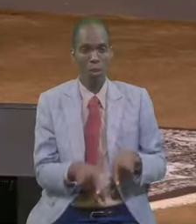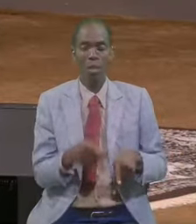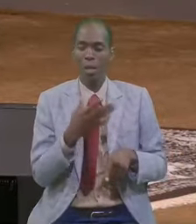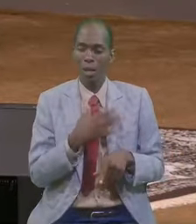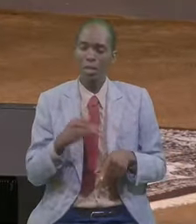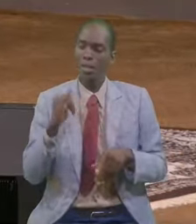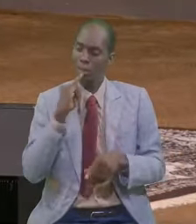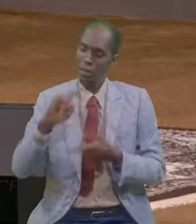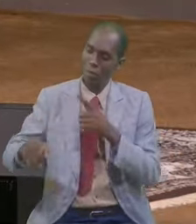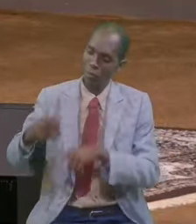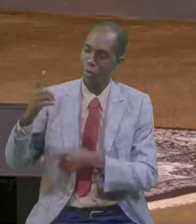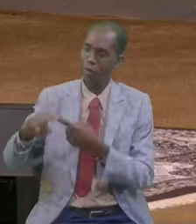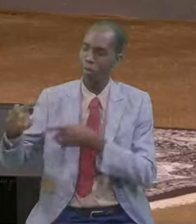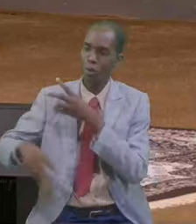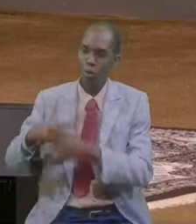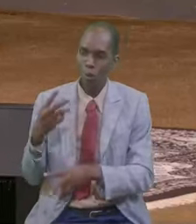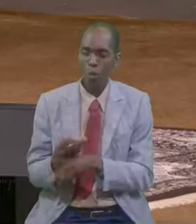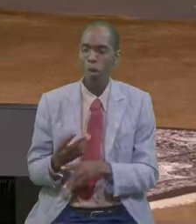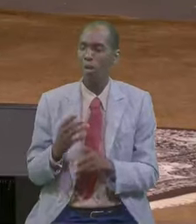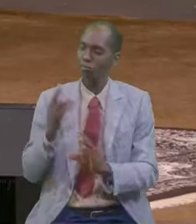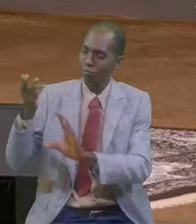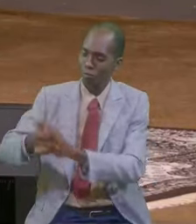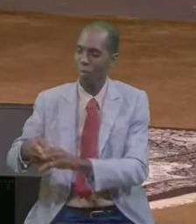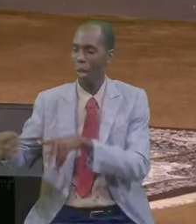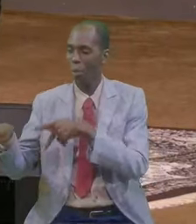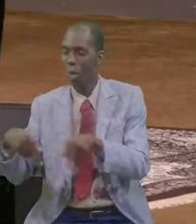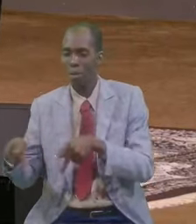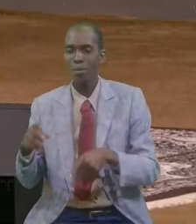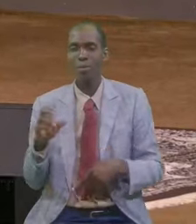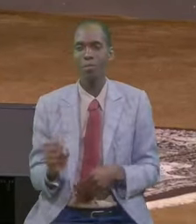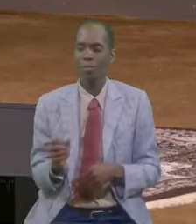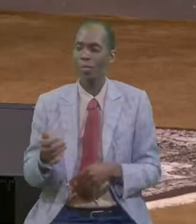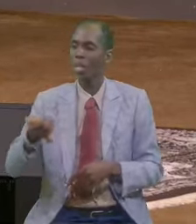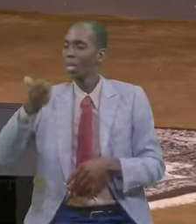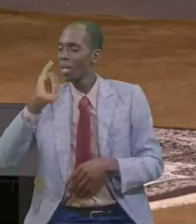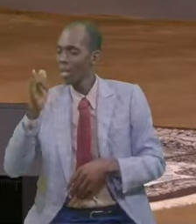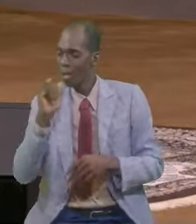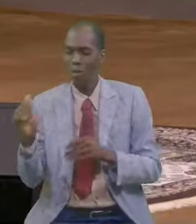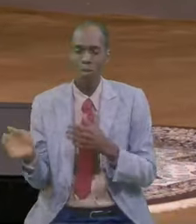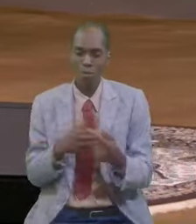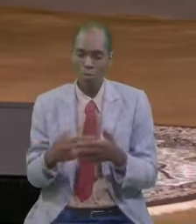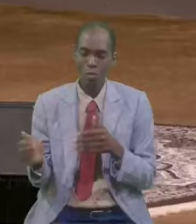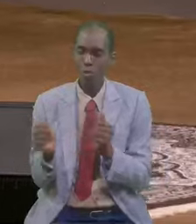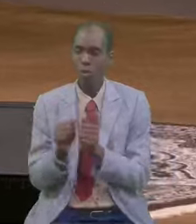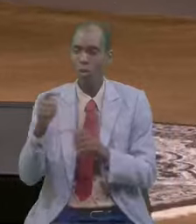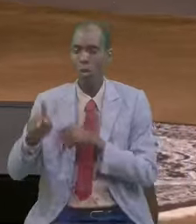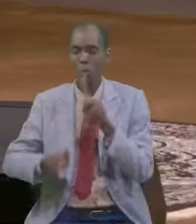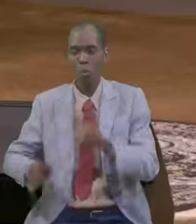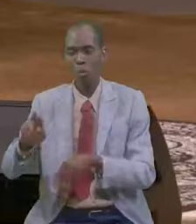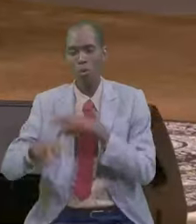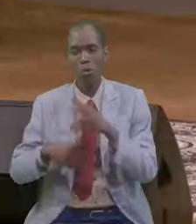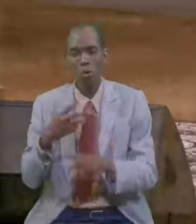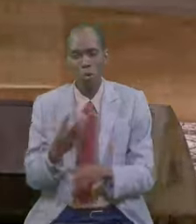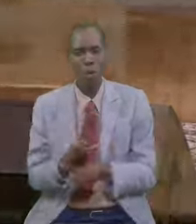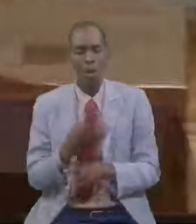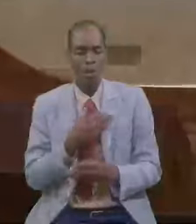monde et ils prennent part à toutes leurs surprise parties, ils boivent ce qu'ils boivent